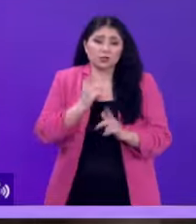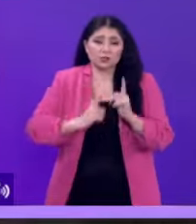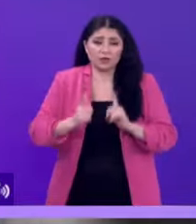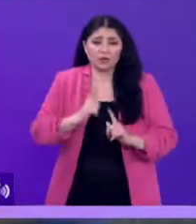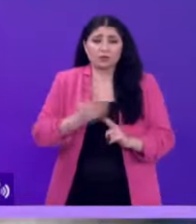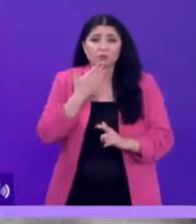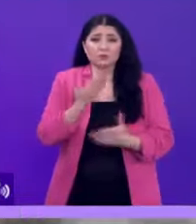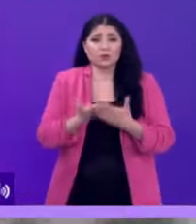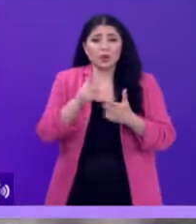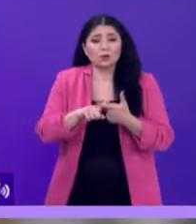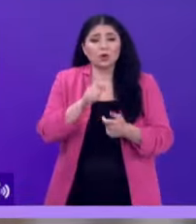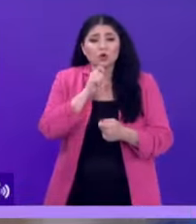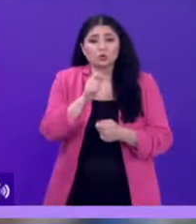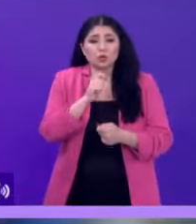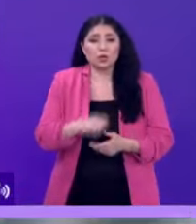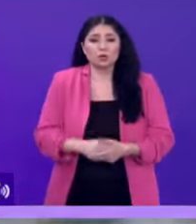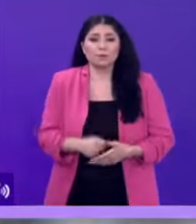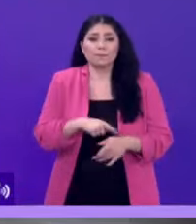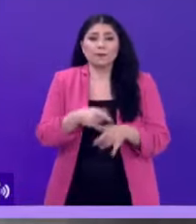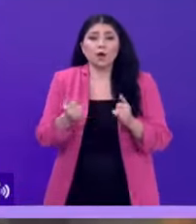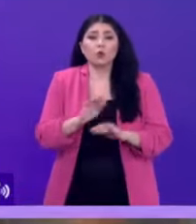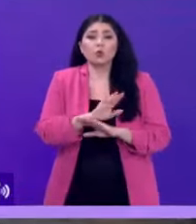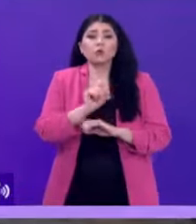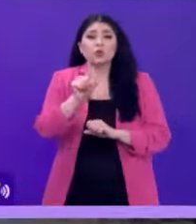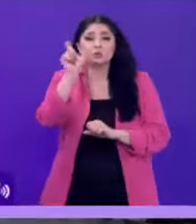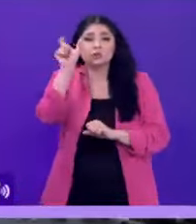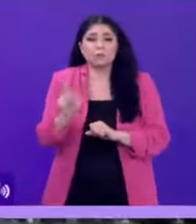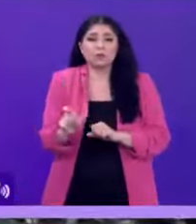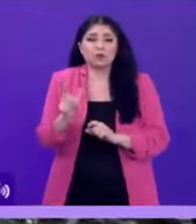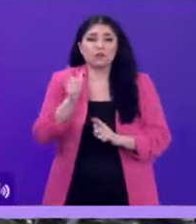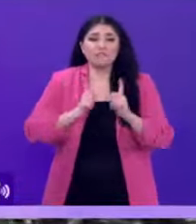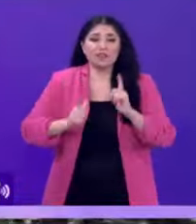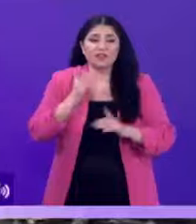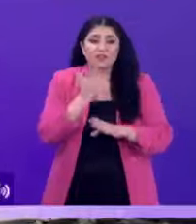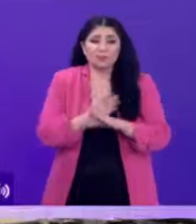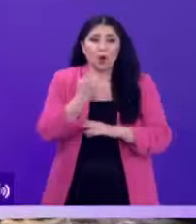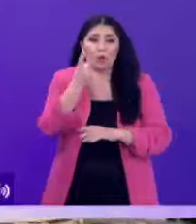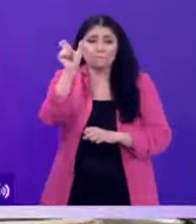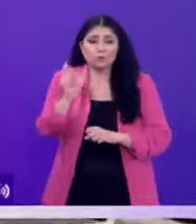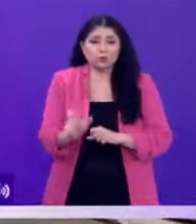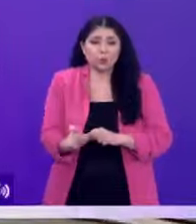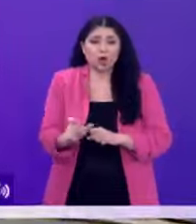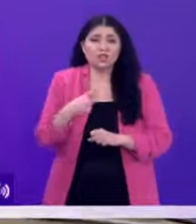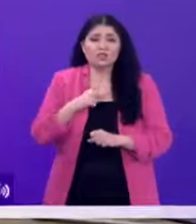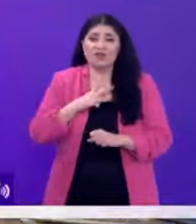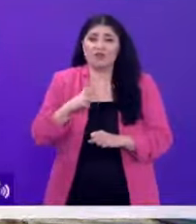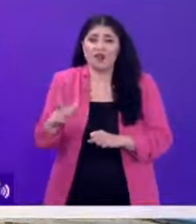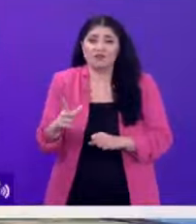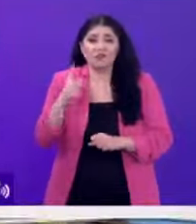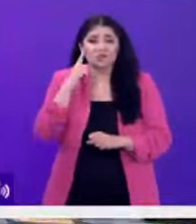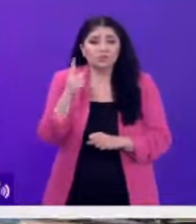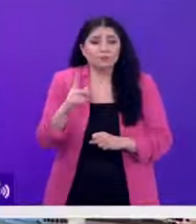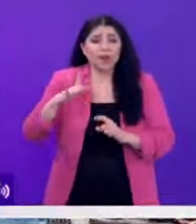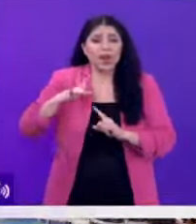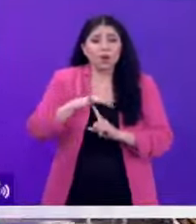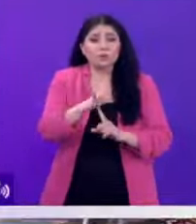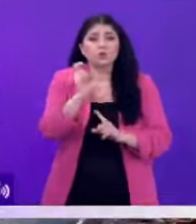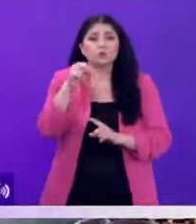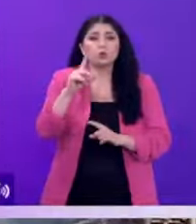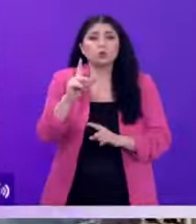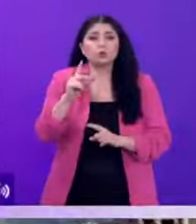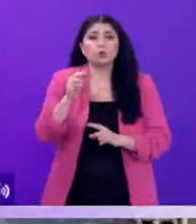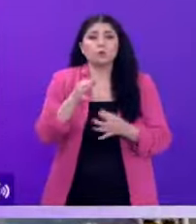mult pentru intervenția în jurnal. Așadar, până acum 12 victime, dintre care o persoană se află în stare gravă. Știm că elicopterul SMURD Black